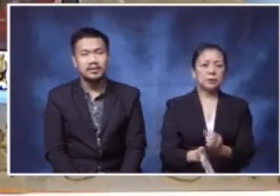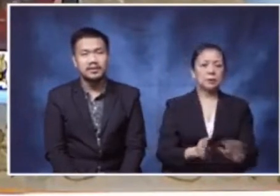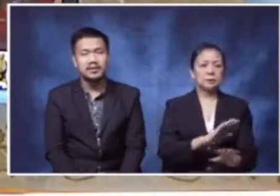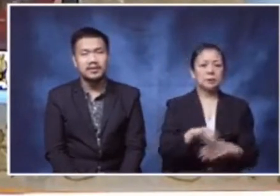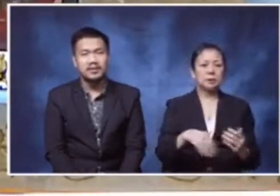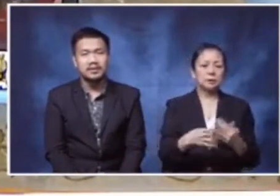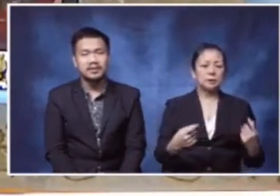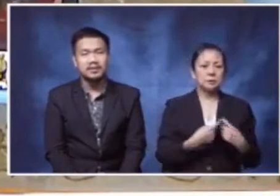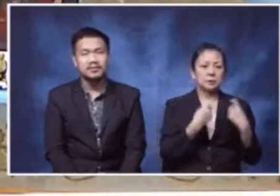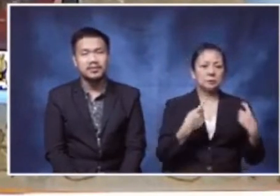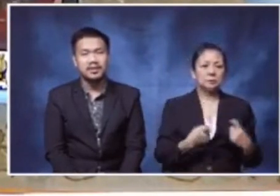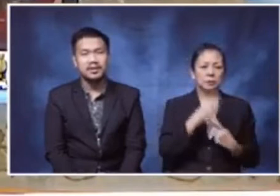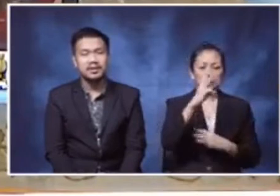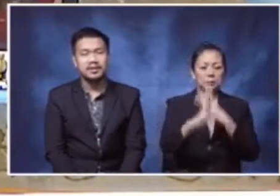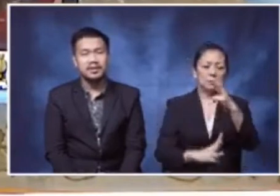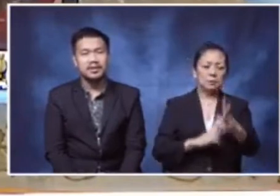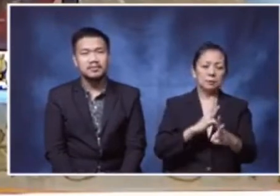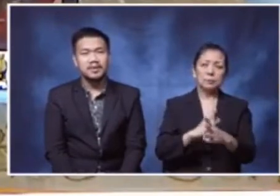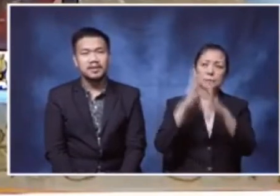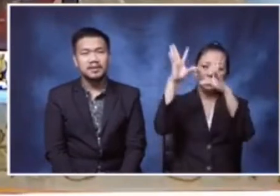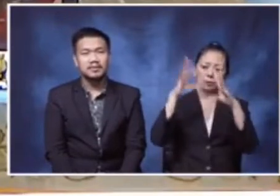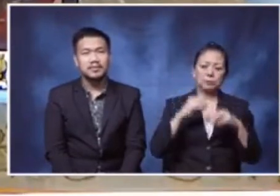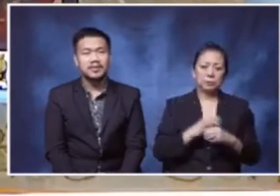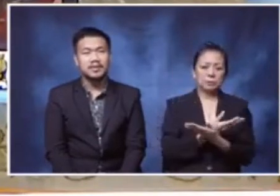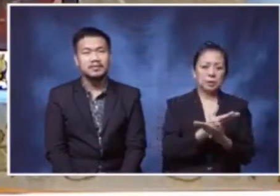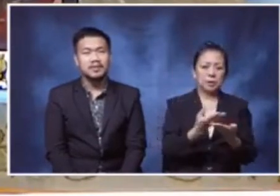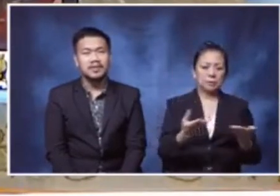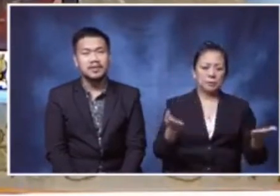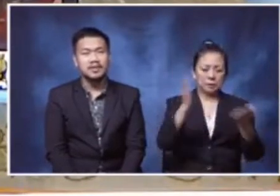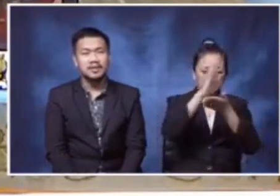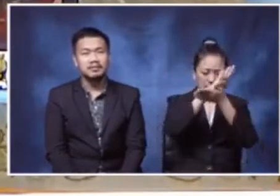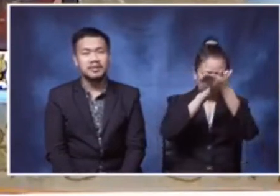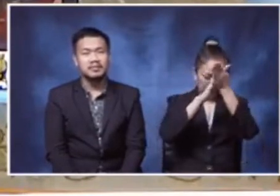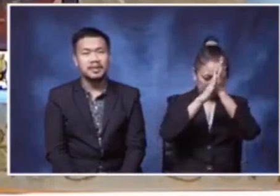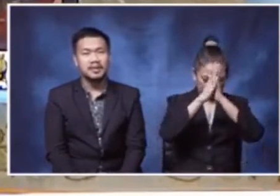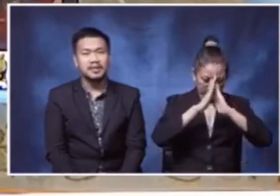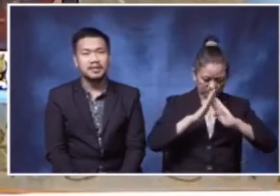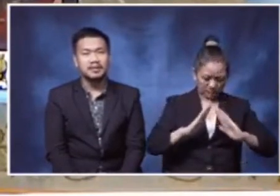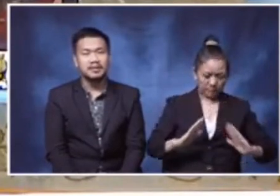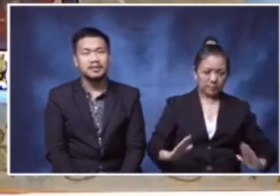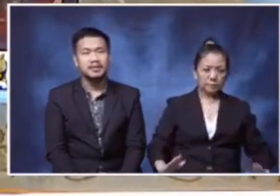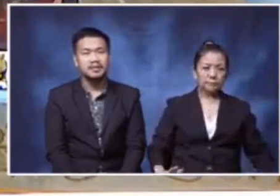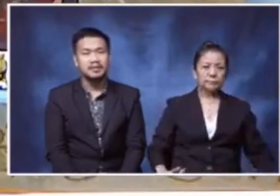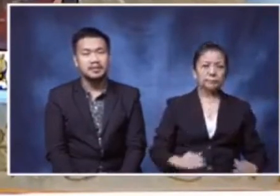mga kasalanan ng sanlibutan, ipagkaloob mo sa amin ang kapayapaan.